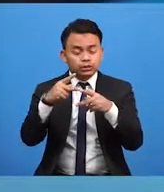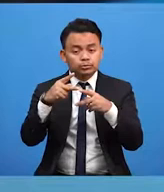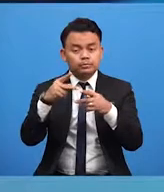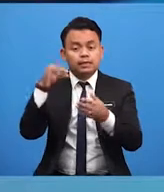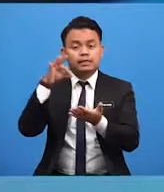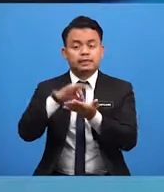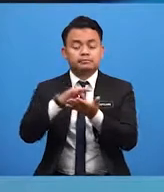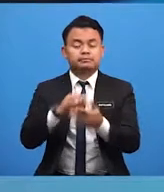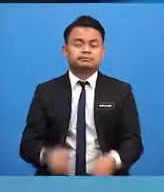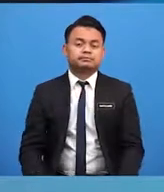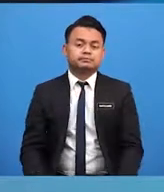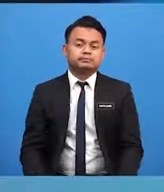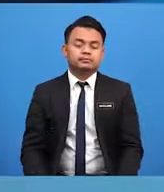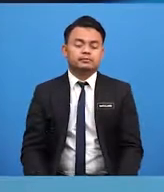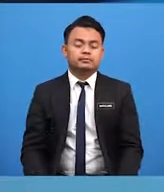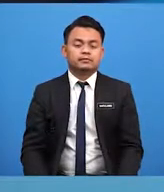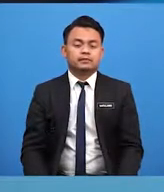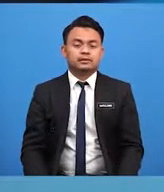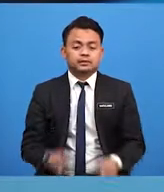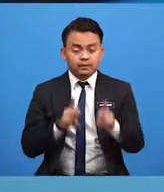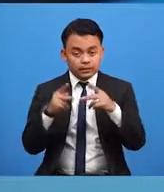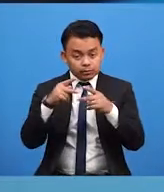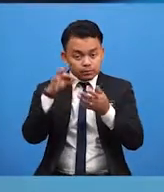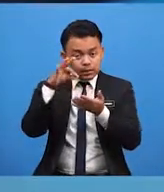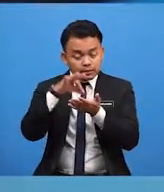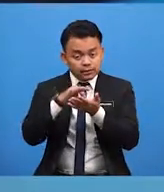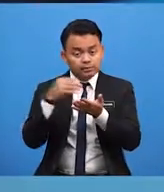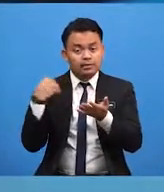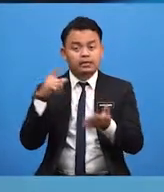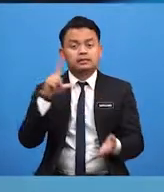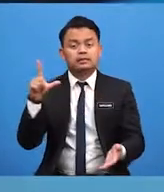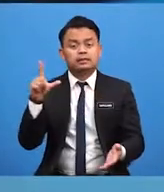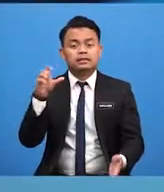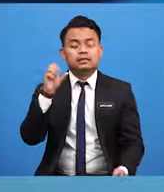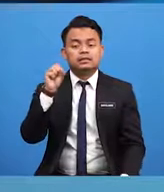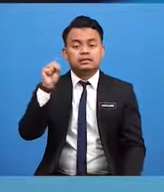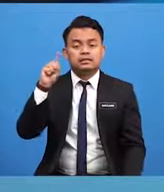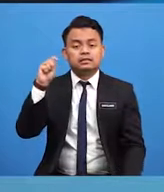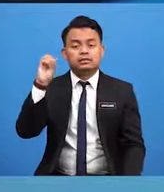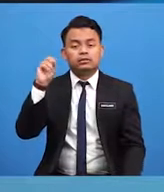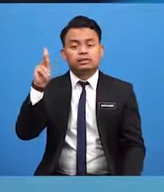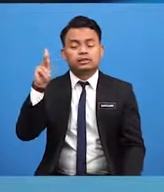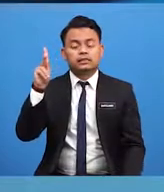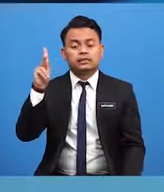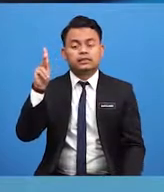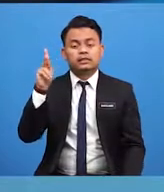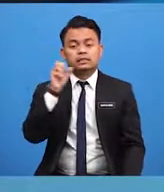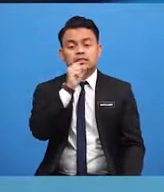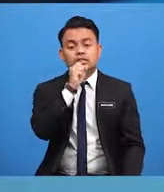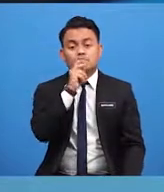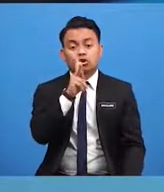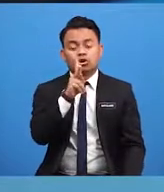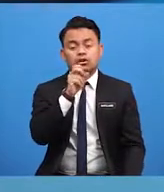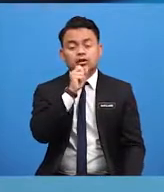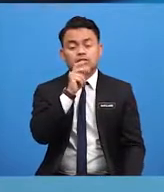Kek ayam adalah stok ayam yang diproses dan dibentukkan secara kube untuk digunakan dengan kadar